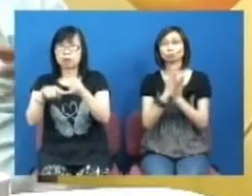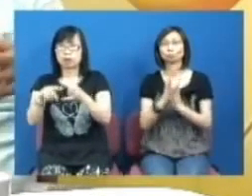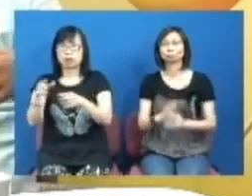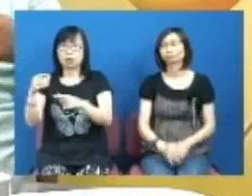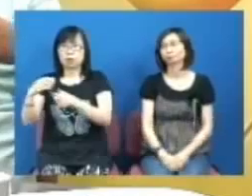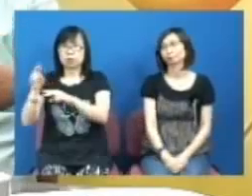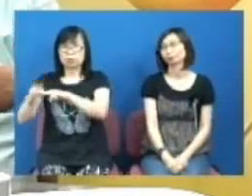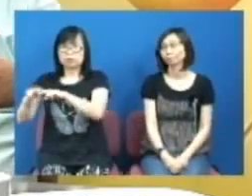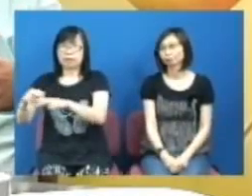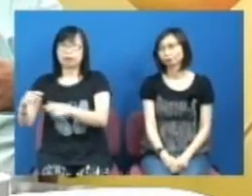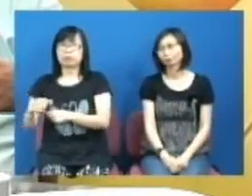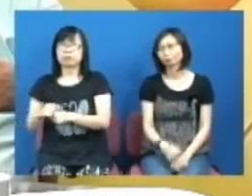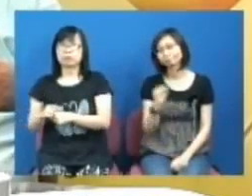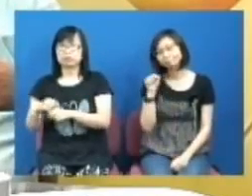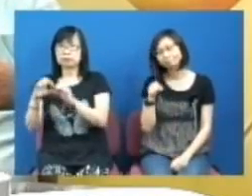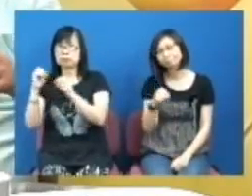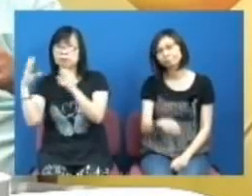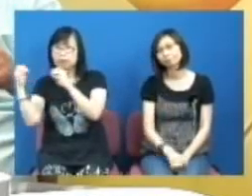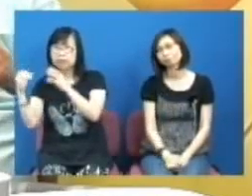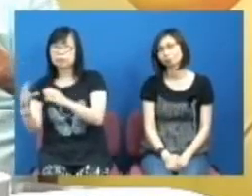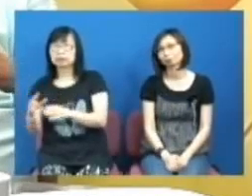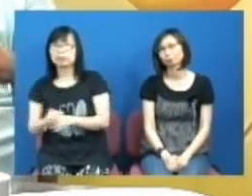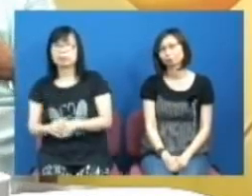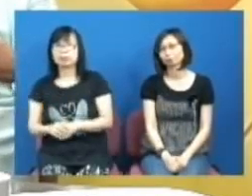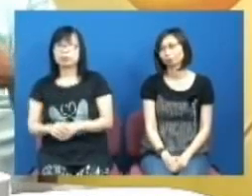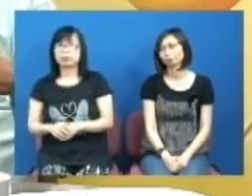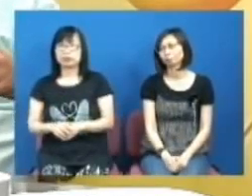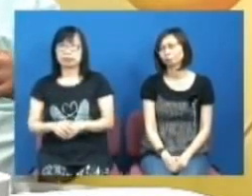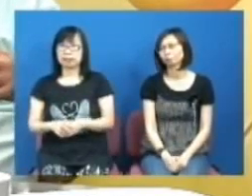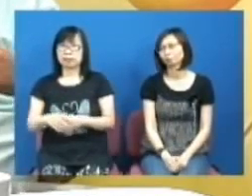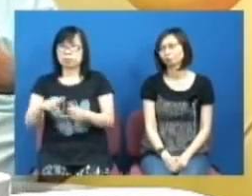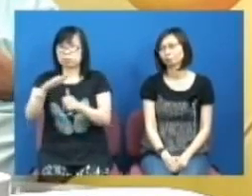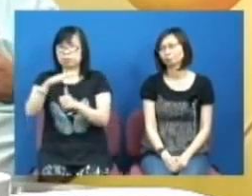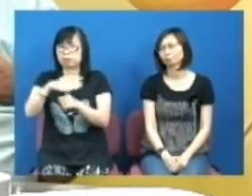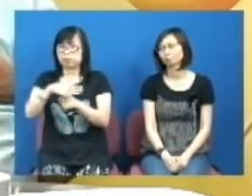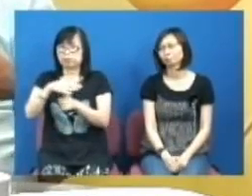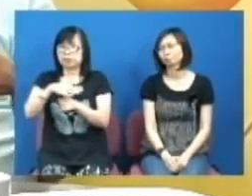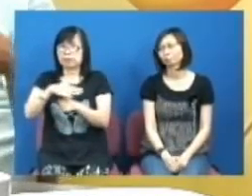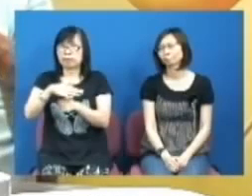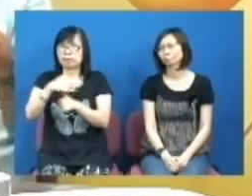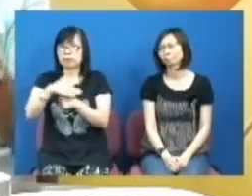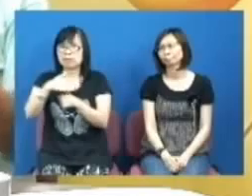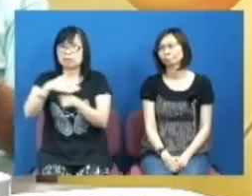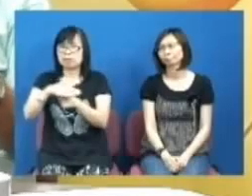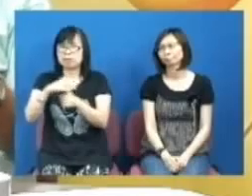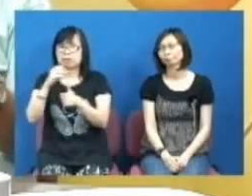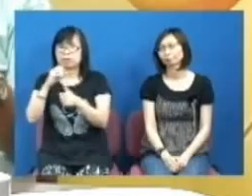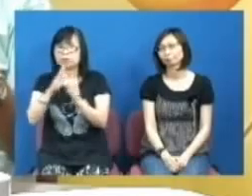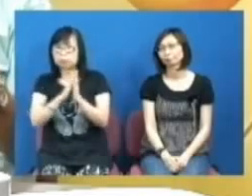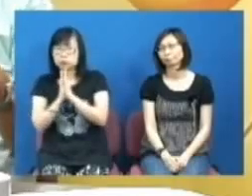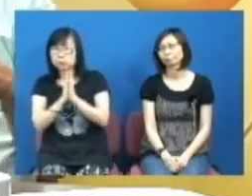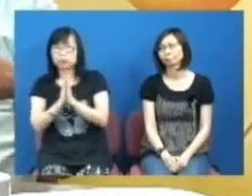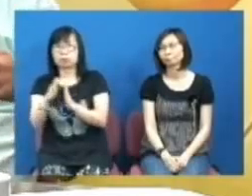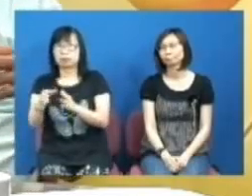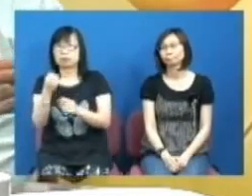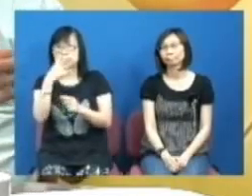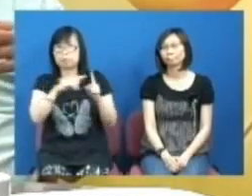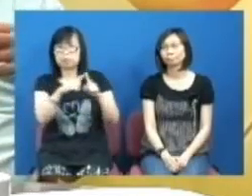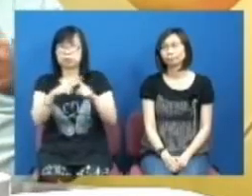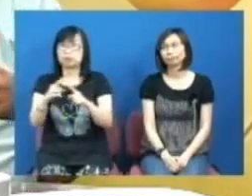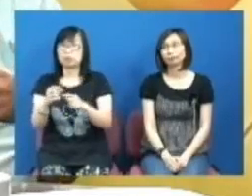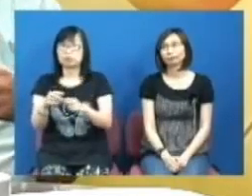其實係一個隱性嘅，即係有一個隱性嘅互動噶嘛。因為民主黨個分析同共產黨個